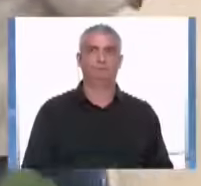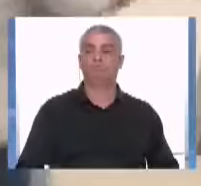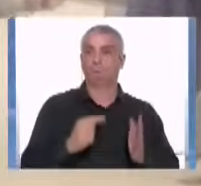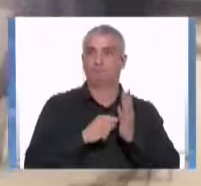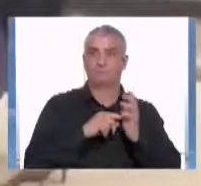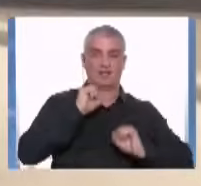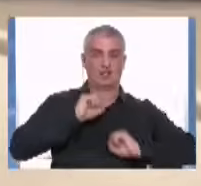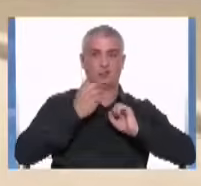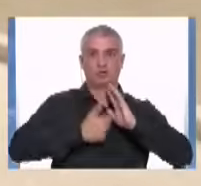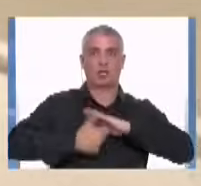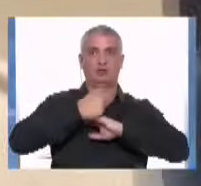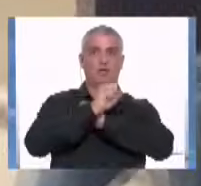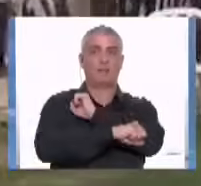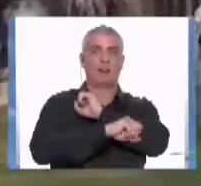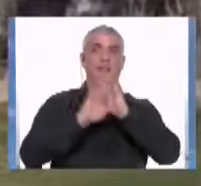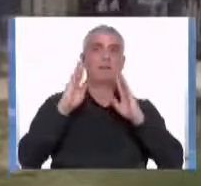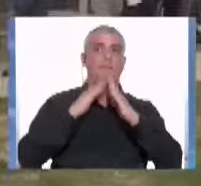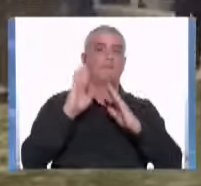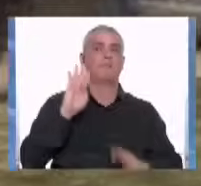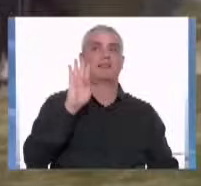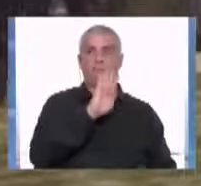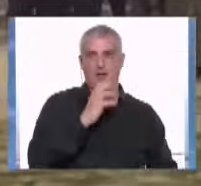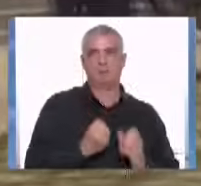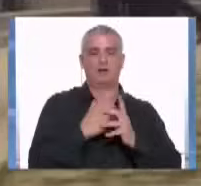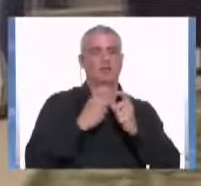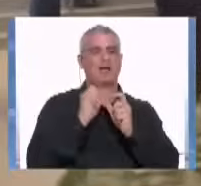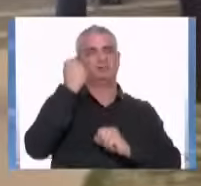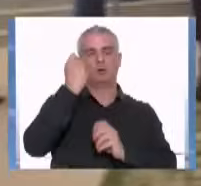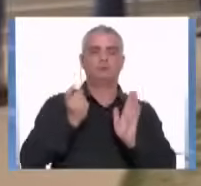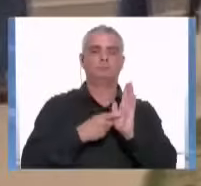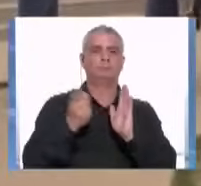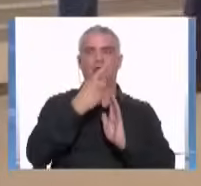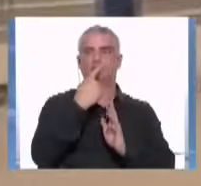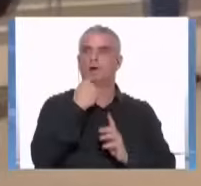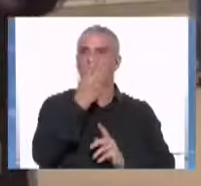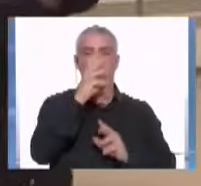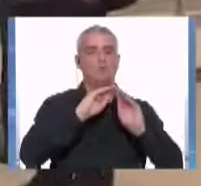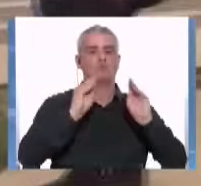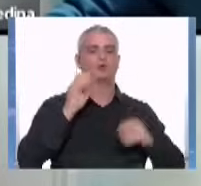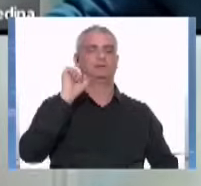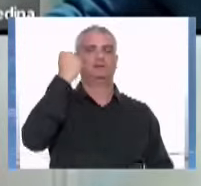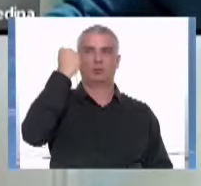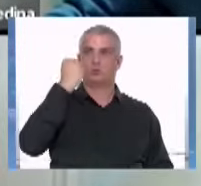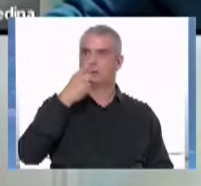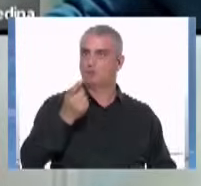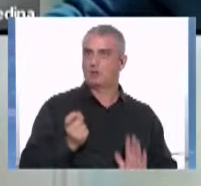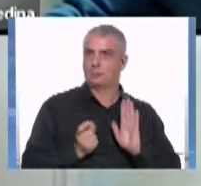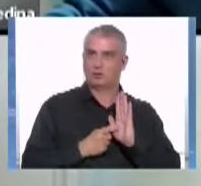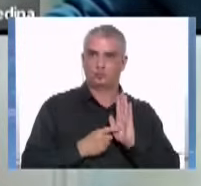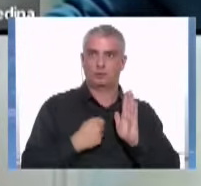בעקבות ההתנהלות של ראשי מכללת בית ברל, הוקם תא ציוני שדרש מנשיאת המכללה להגדירה כמוסד ציוני. הם